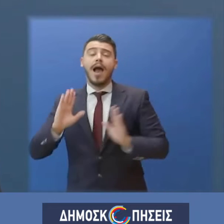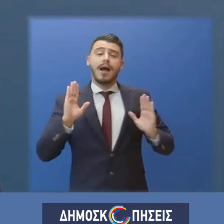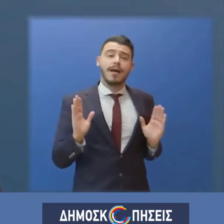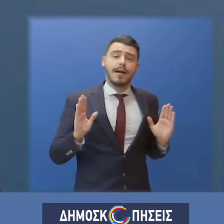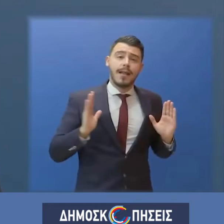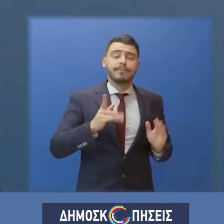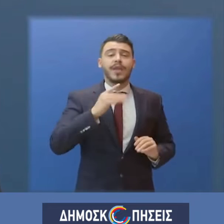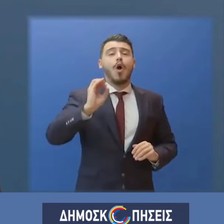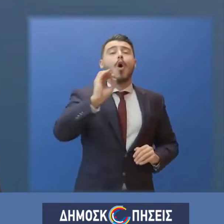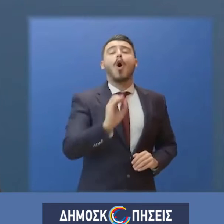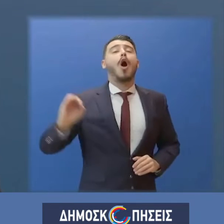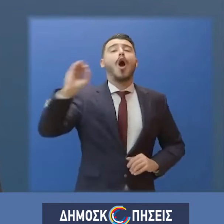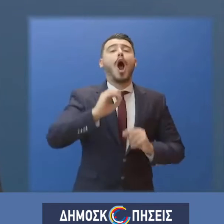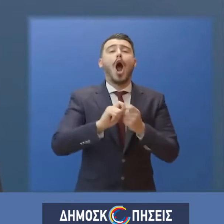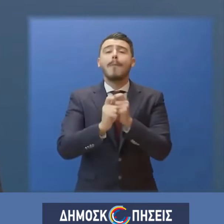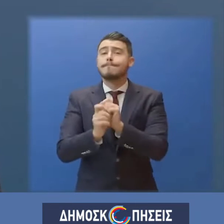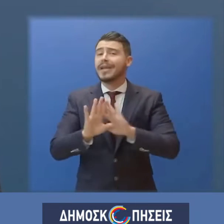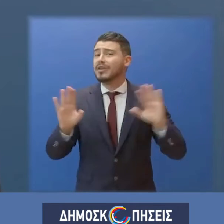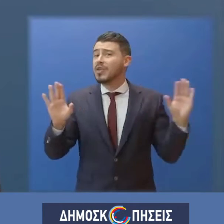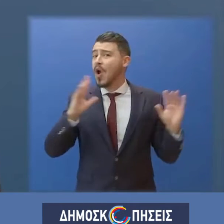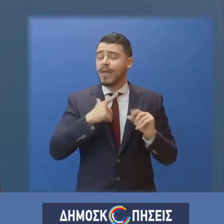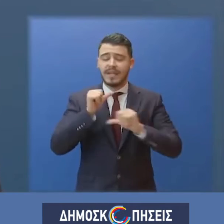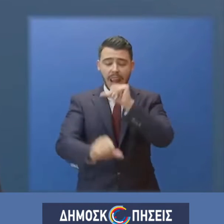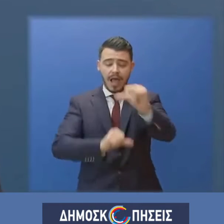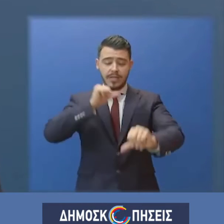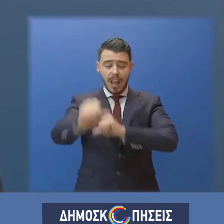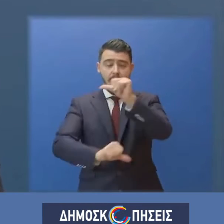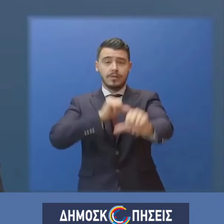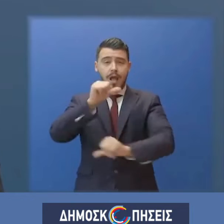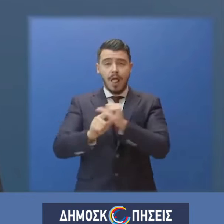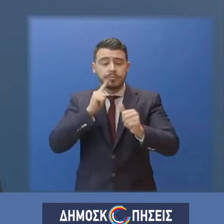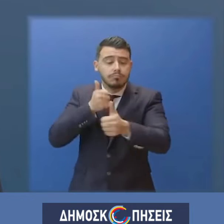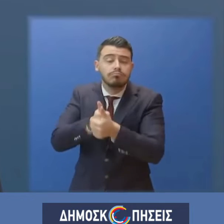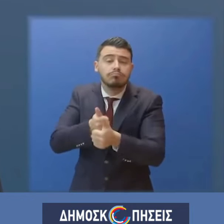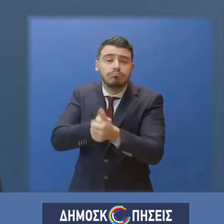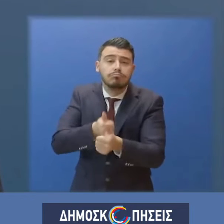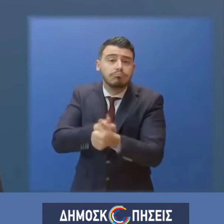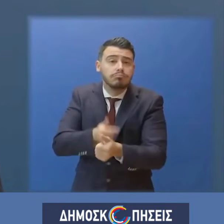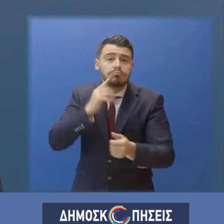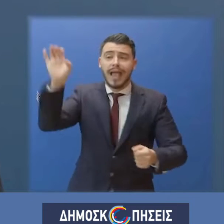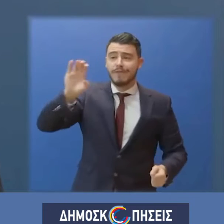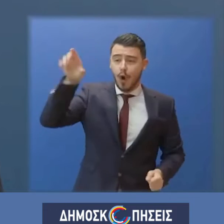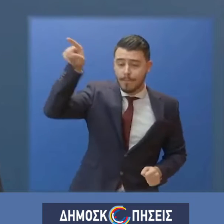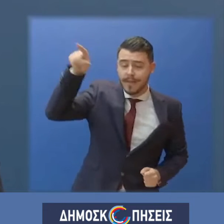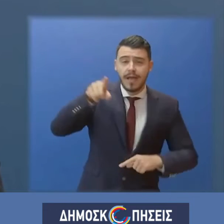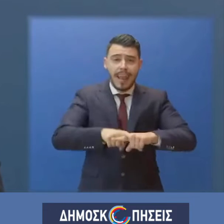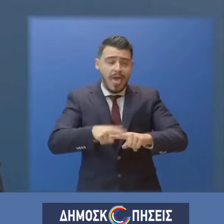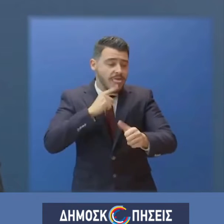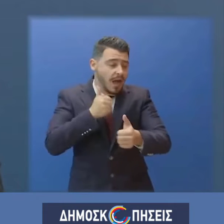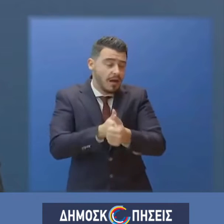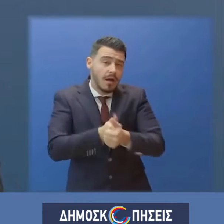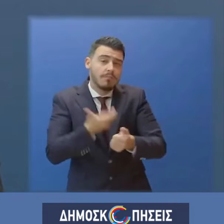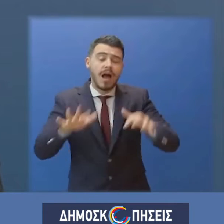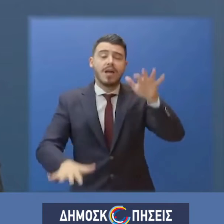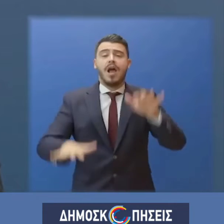κατάσταση με την Όμικρον είναι μια κατάσταση δυναμική. Παρακολουθούμε την εξέλιξή της, παρακολουθούμε τι γίνεται και στην υπόλοιπη Ευρώπη και αναλόγως θα αντιδράσουμε έτσι